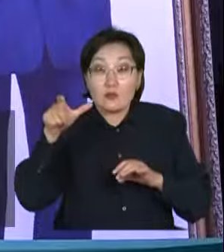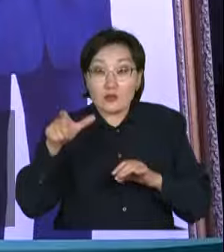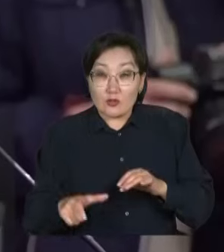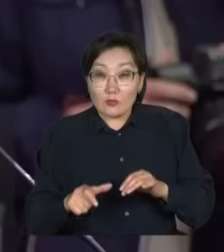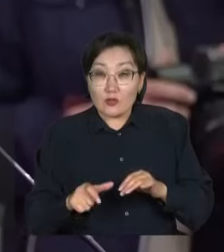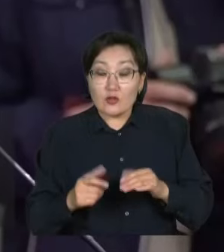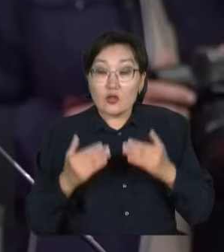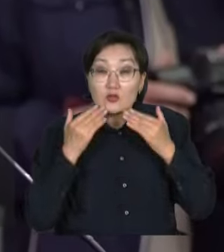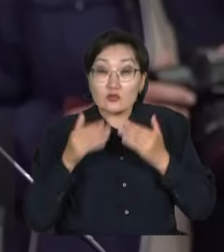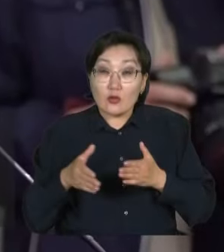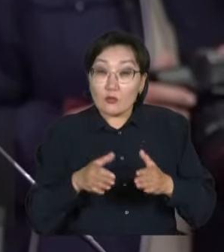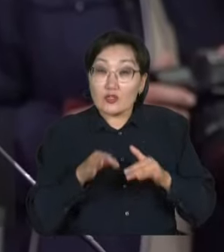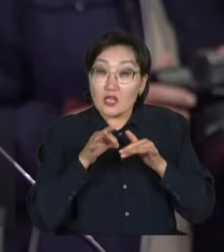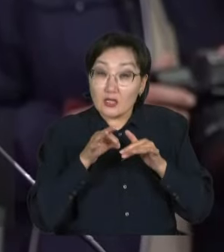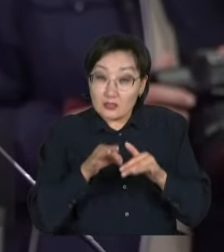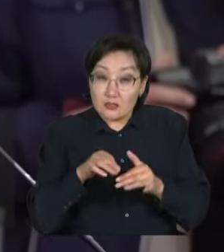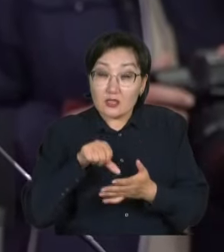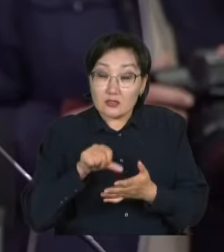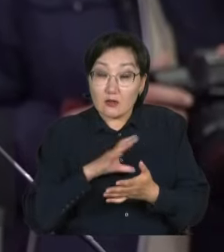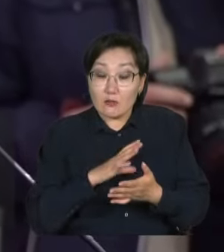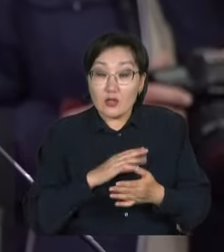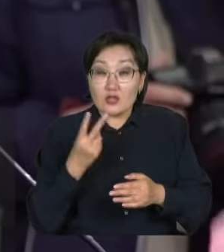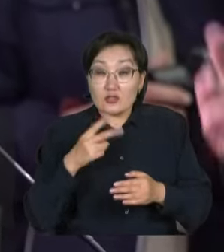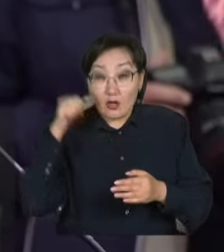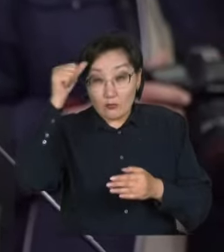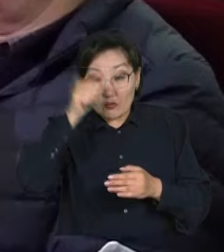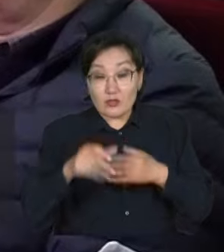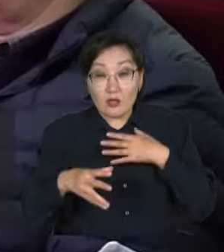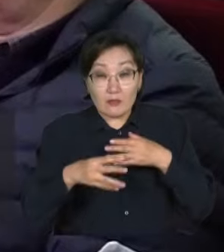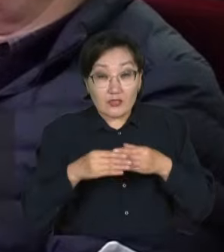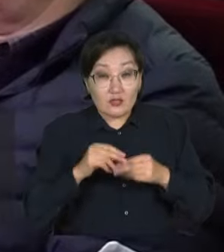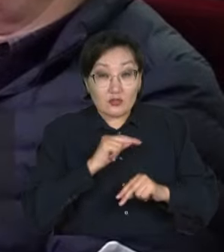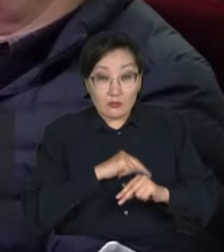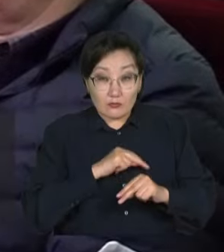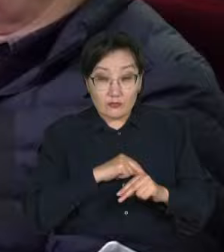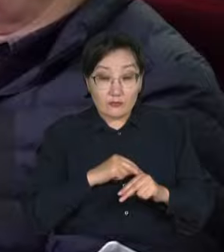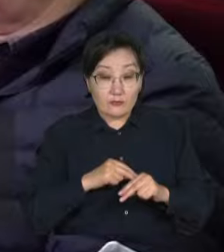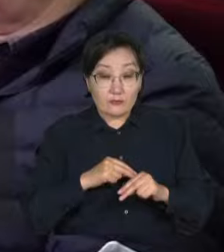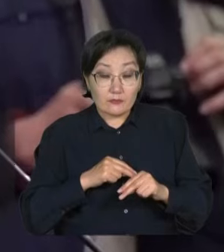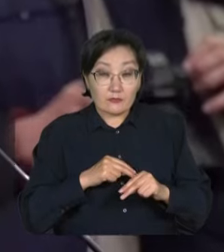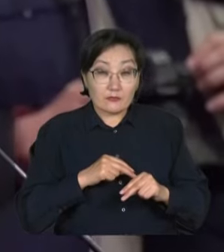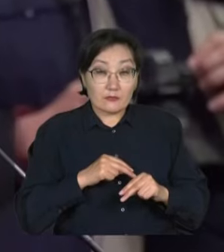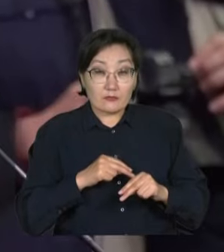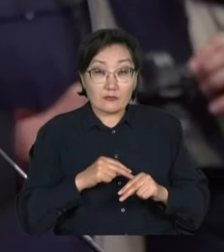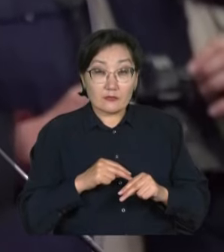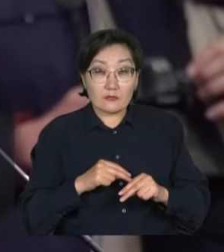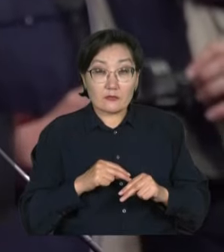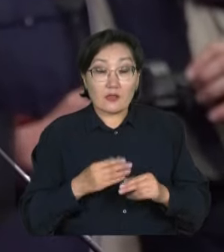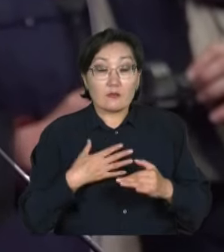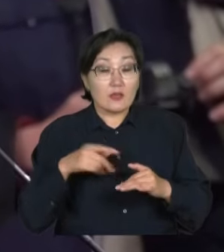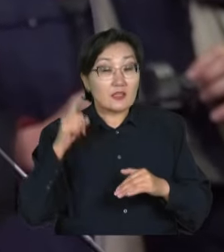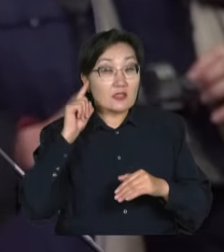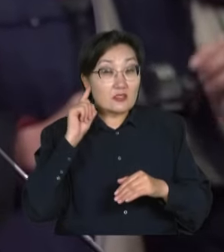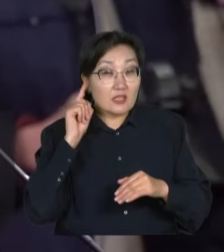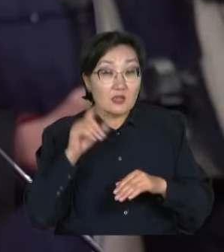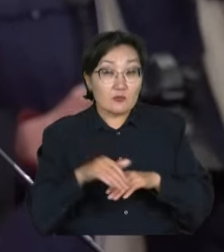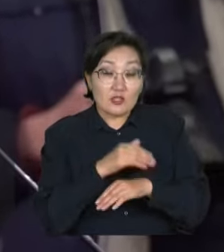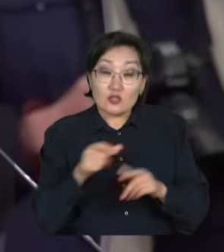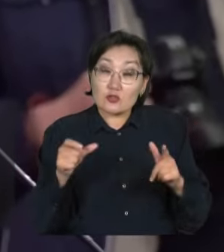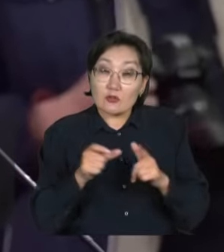айтты. 20 жылдан астам менің қасымда болып, қазірде осында естіген жылы сөз қолдағанда жылы